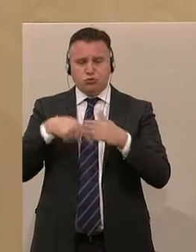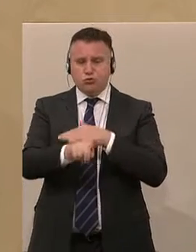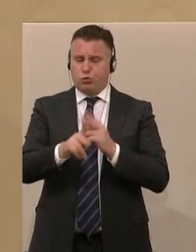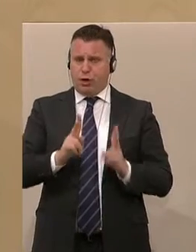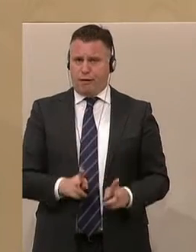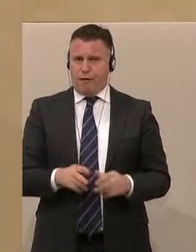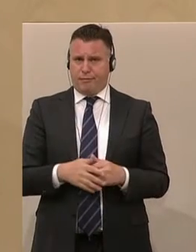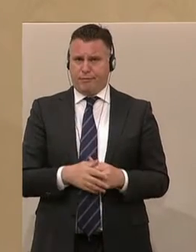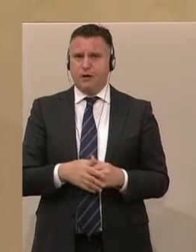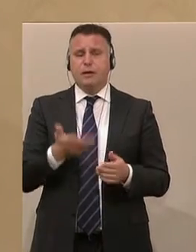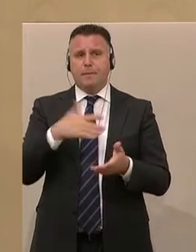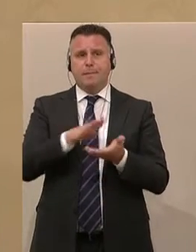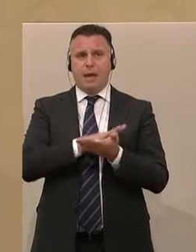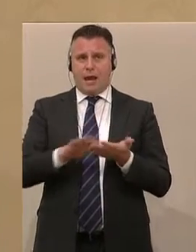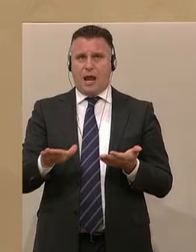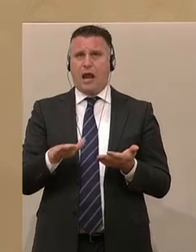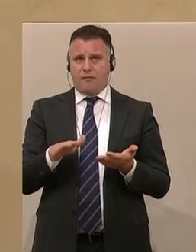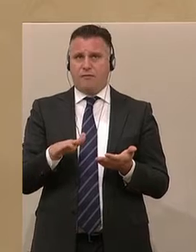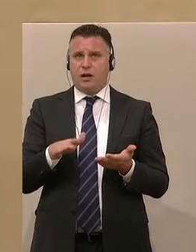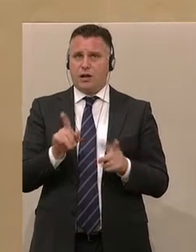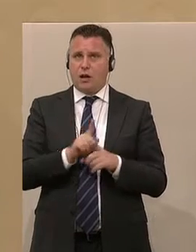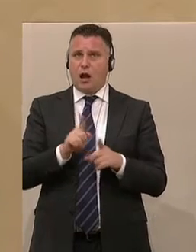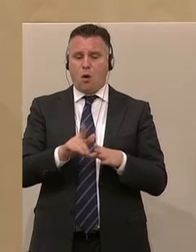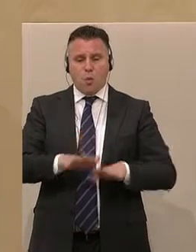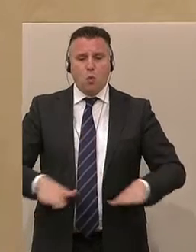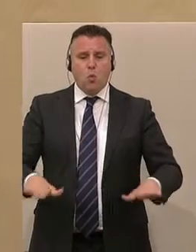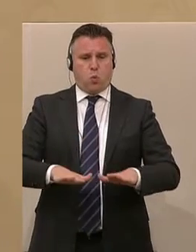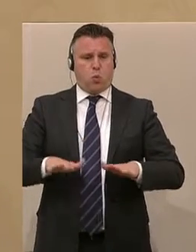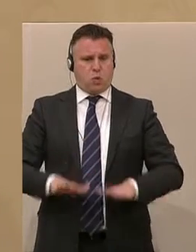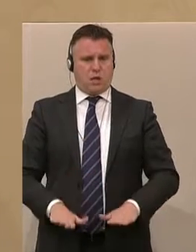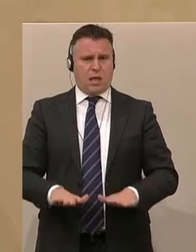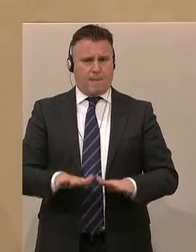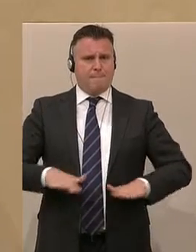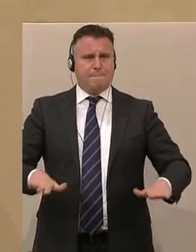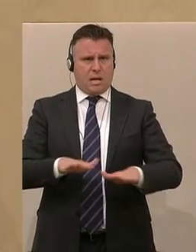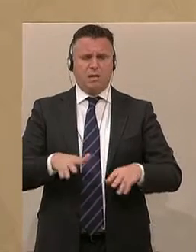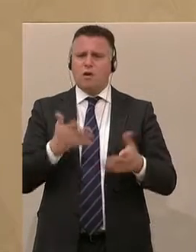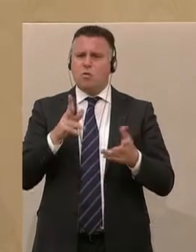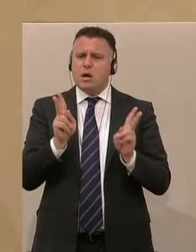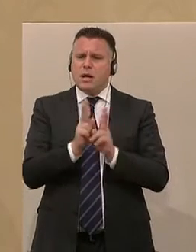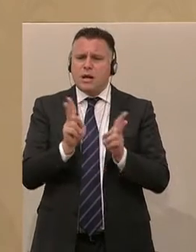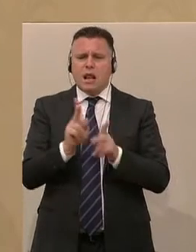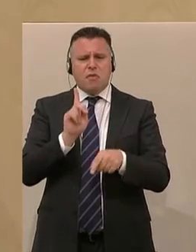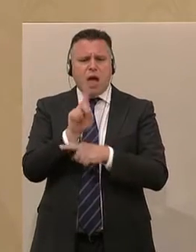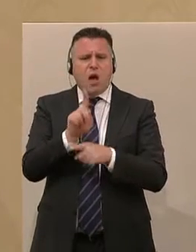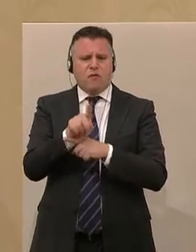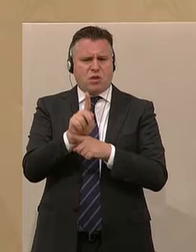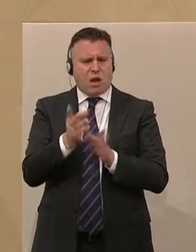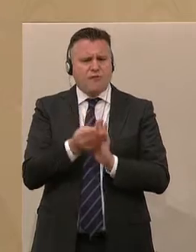auch große Vereinfachungen im Unterschwellenbereich. Das ist wichtig eben für kleinere